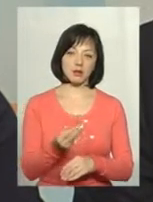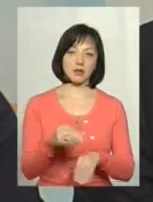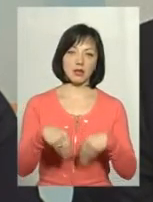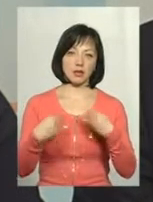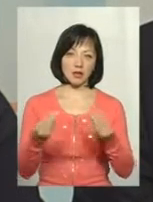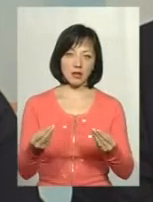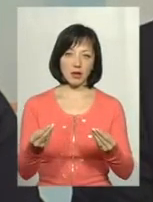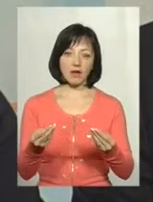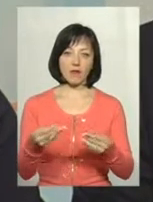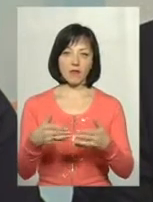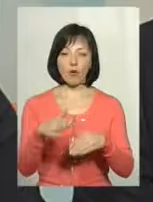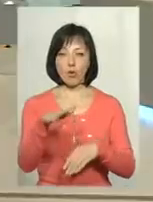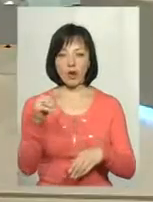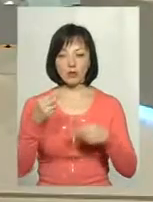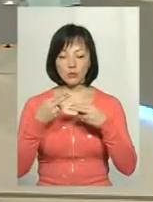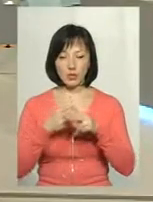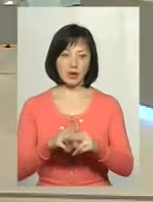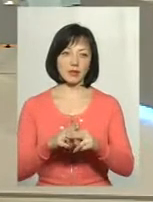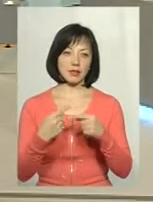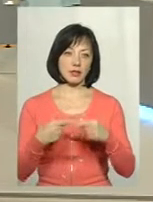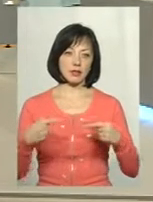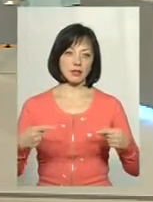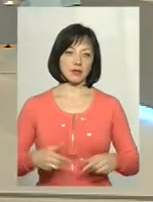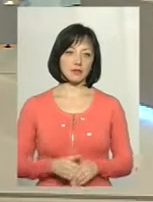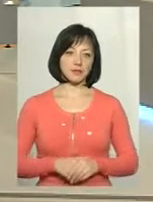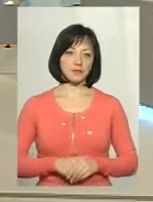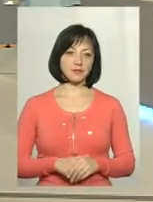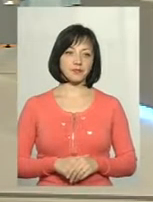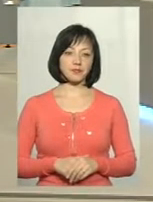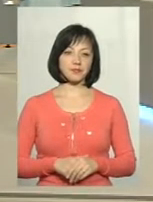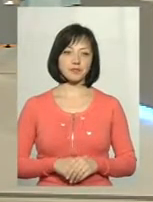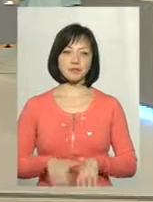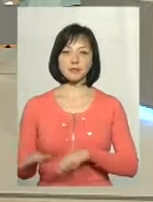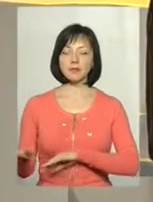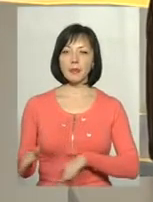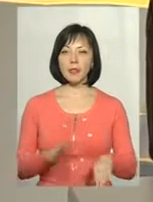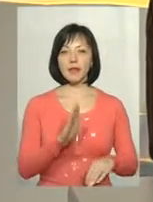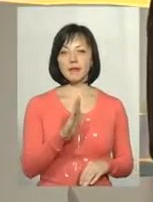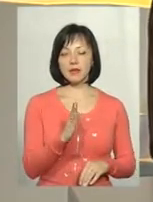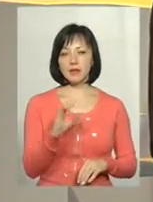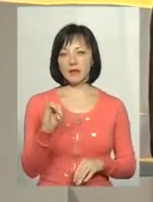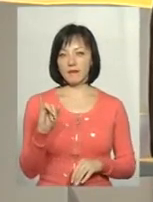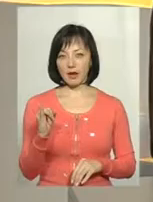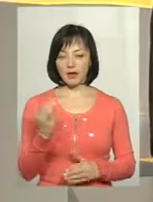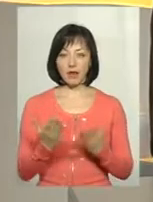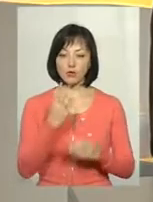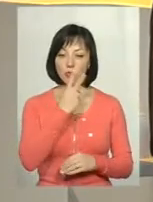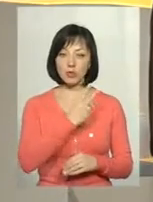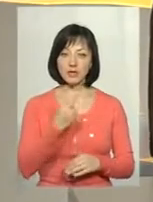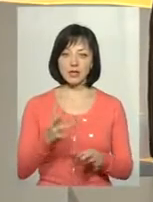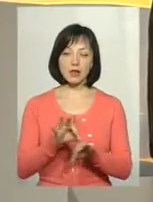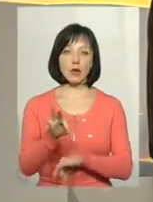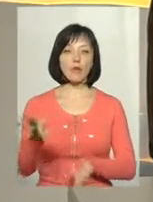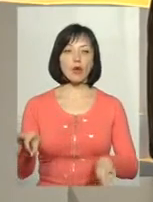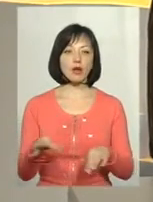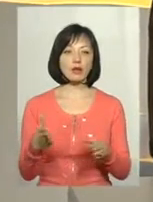надання в оренду техніки. Є над чим працювати. Іванівна, якщо поглянути на загалом на ті проекти,